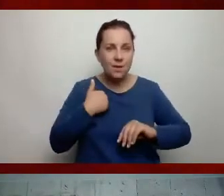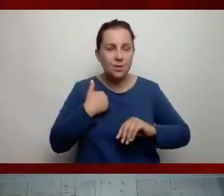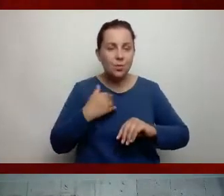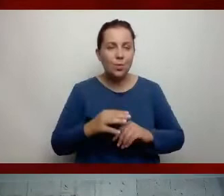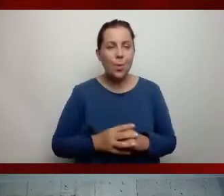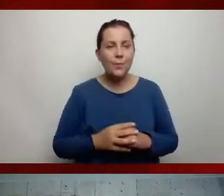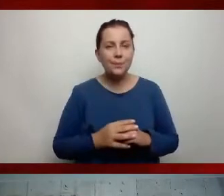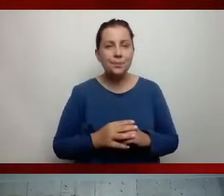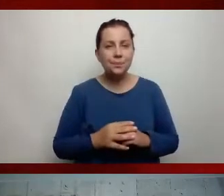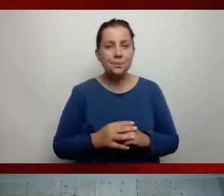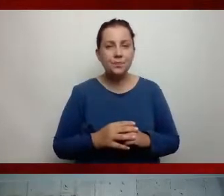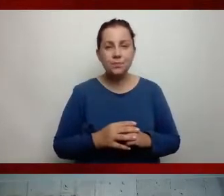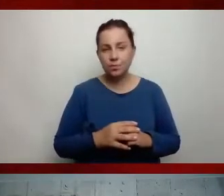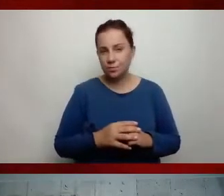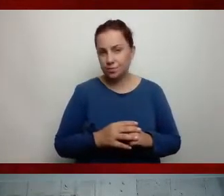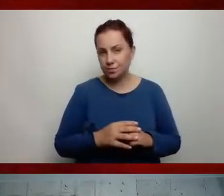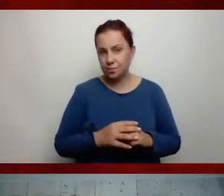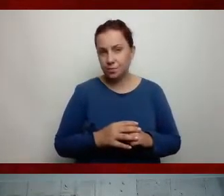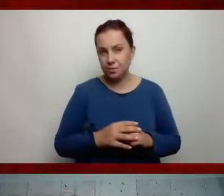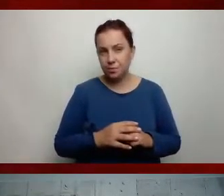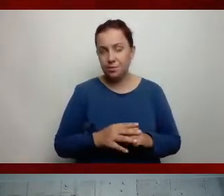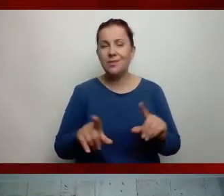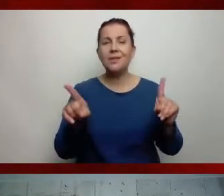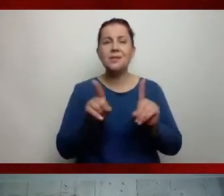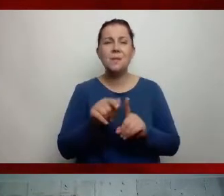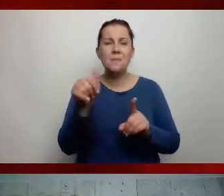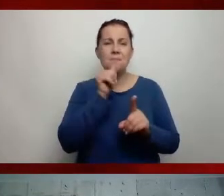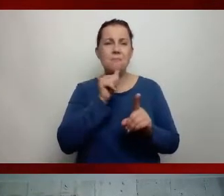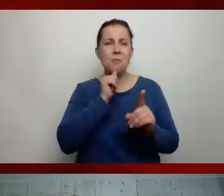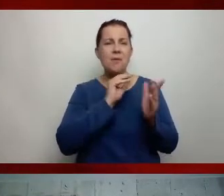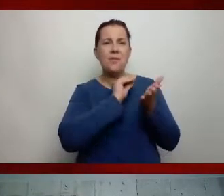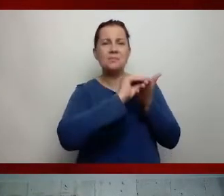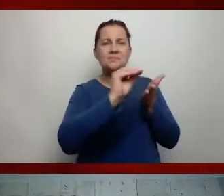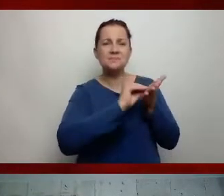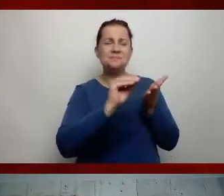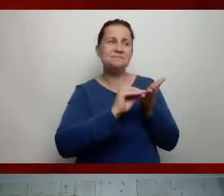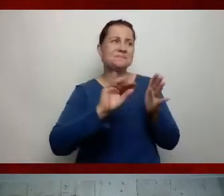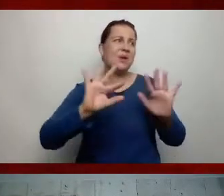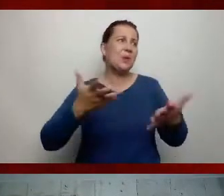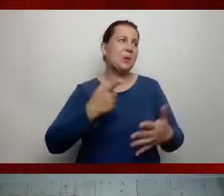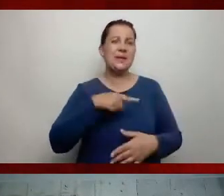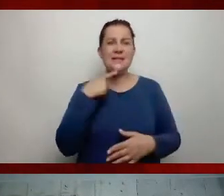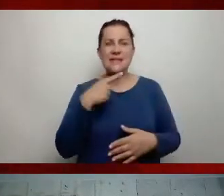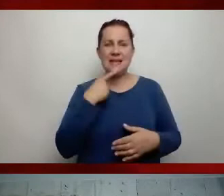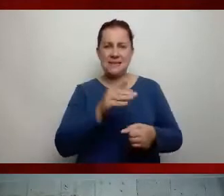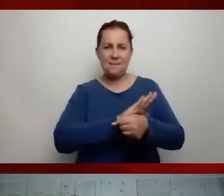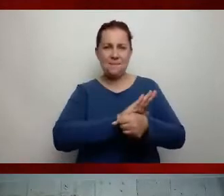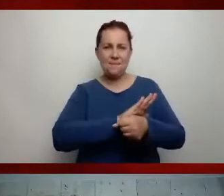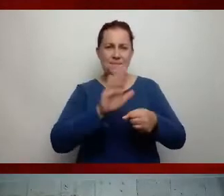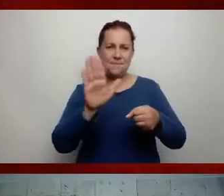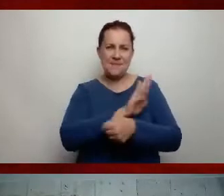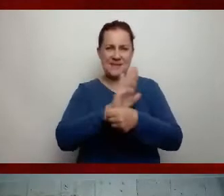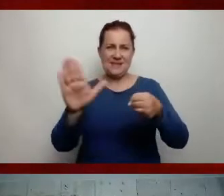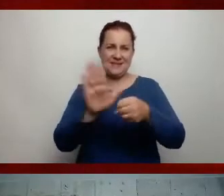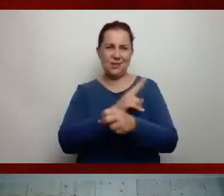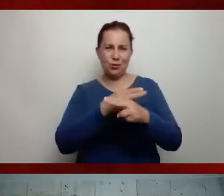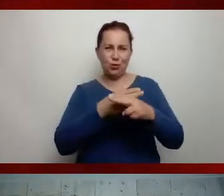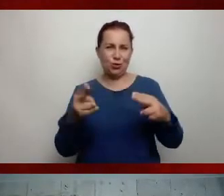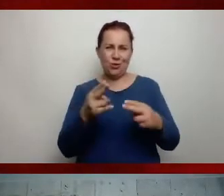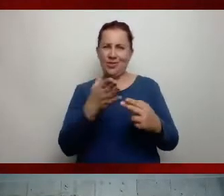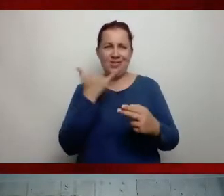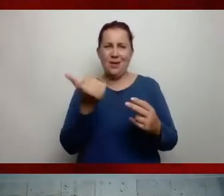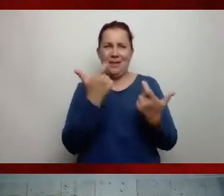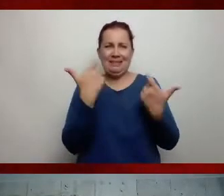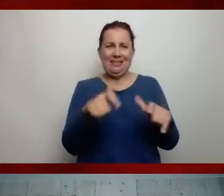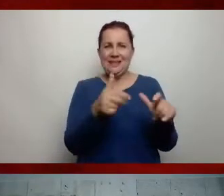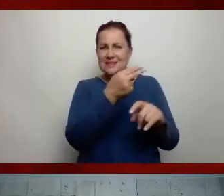wyrażenia tego w języku takim czysto biznesowym, gdzie w ogóle nie ma nic na temat sztuki. Słowo